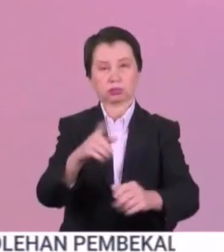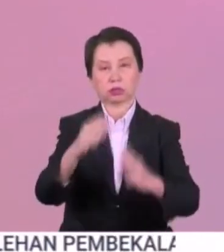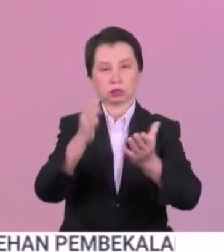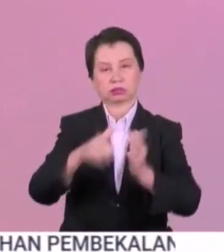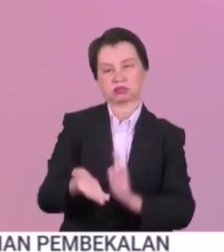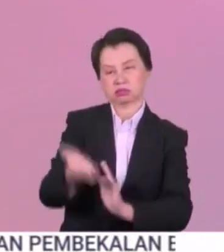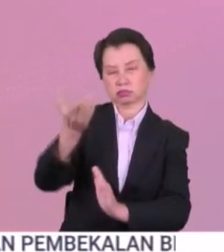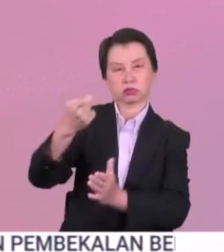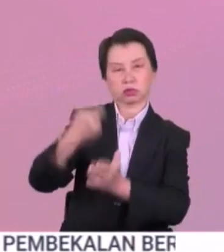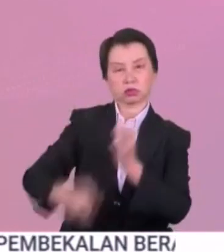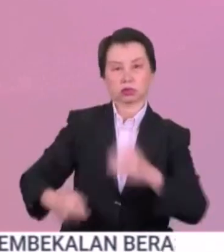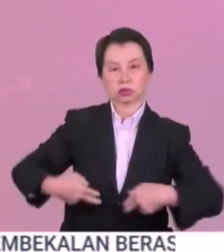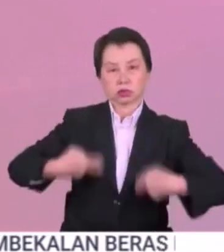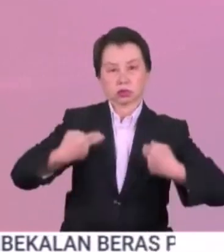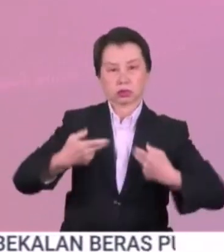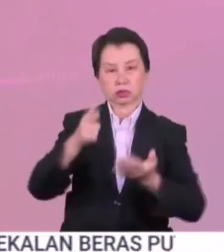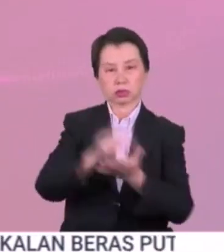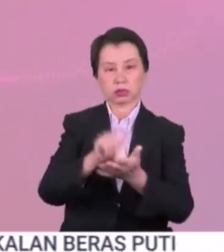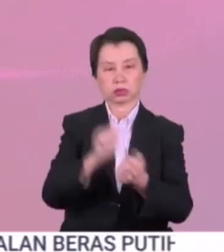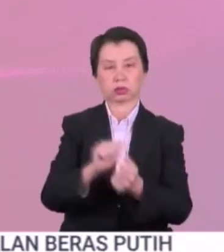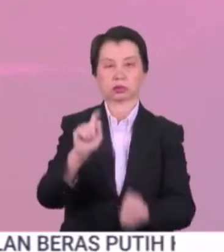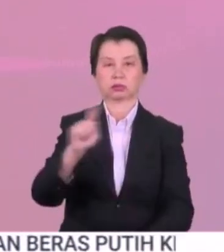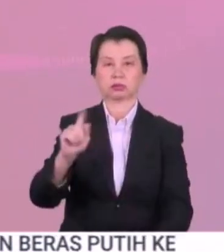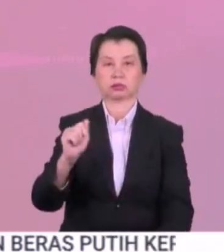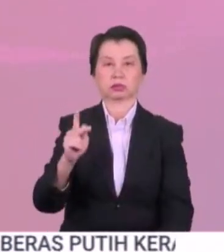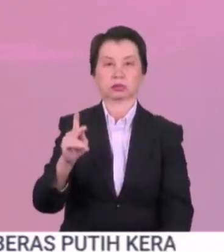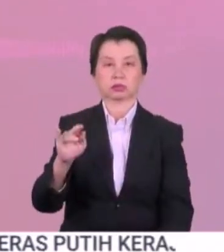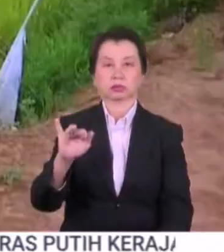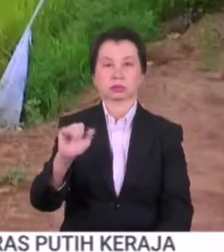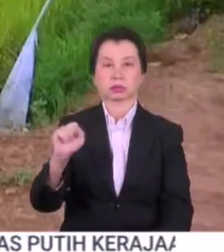menangani kenaikan kos sara hidup. Laporan Zaki Amani Ahmad.